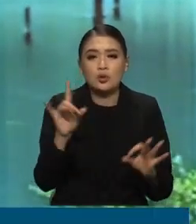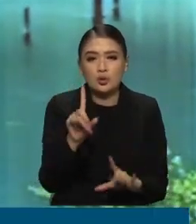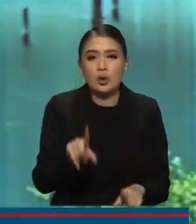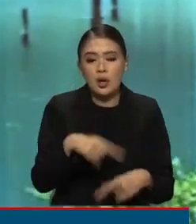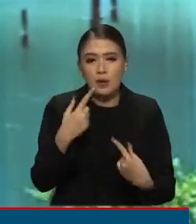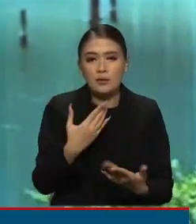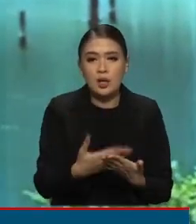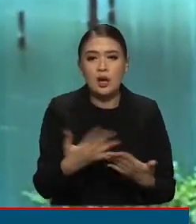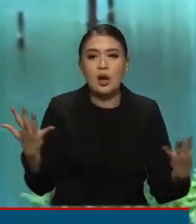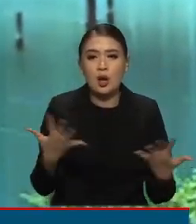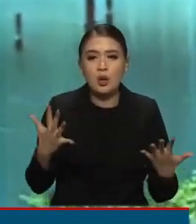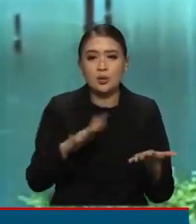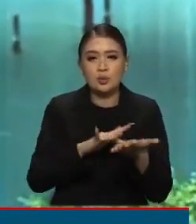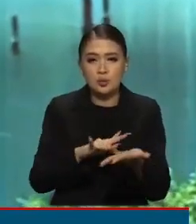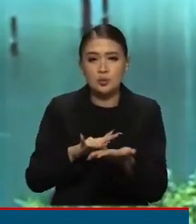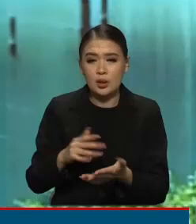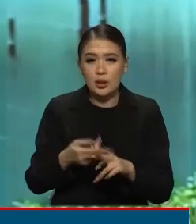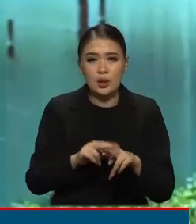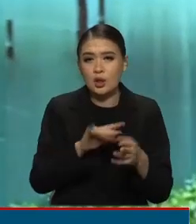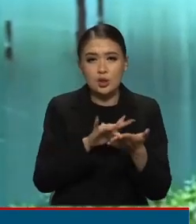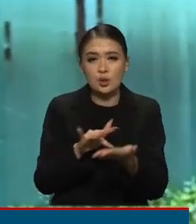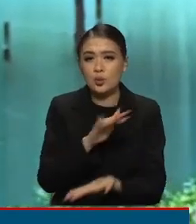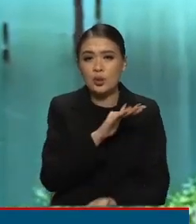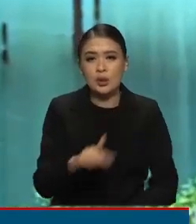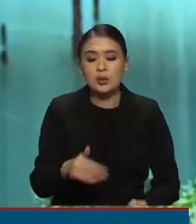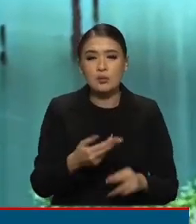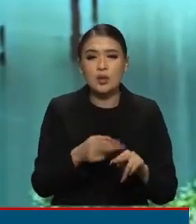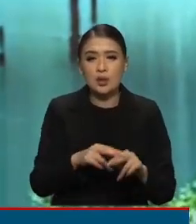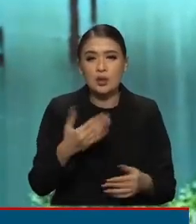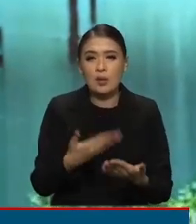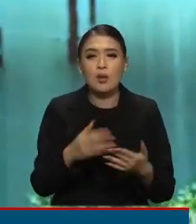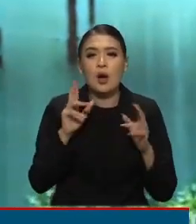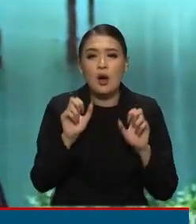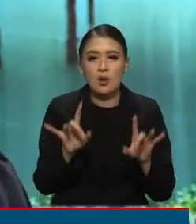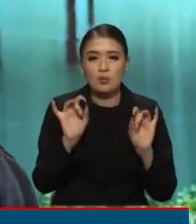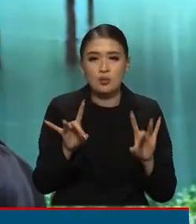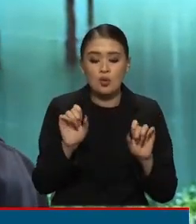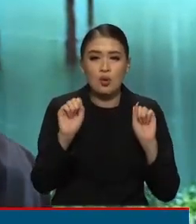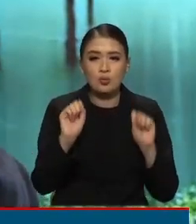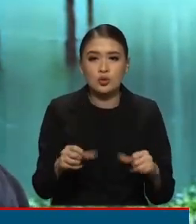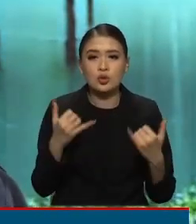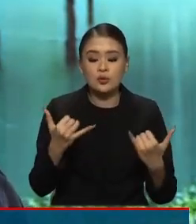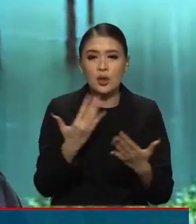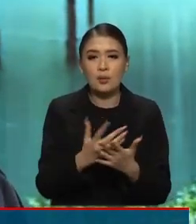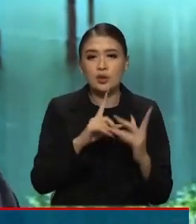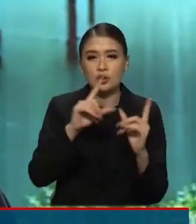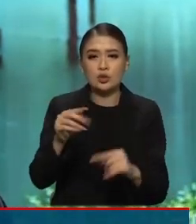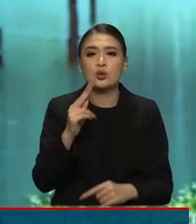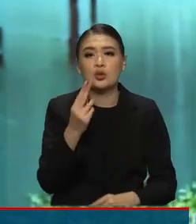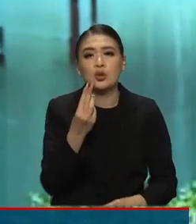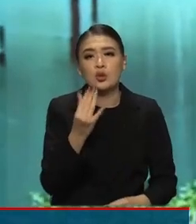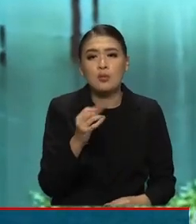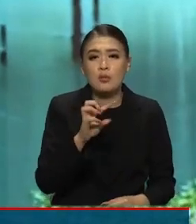там? О каком туризме? Да? Это уже не туризм. Я даже не знаю, как можно назвать. Те, кто сегодня ездит в Чимбулак, это только